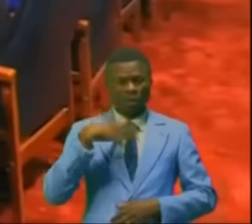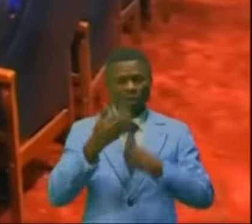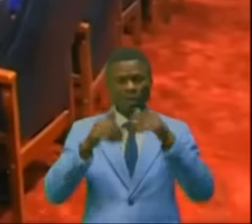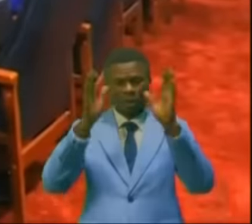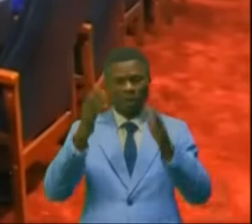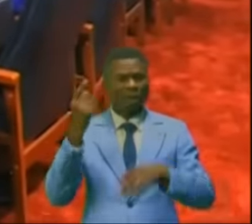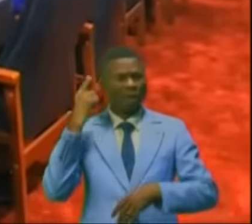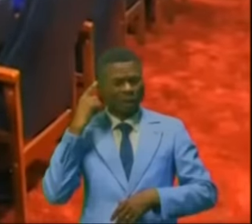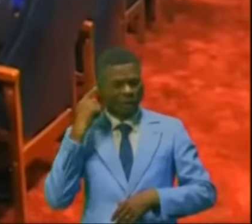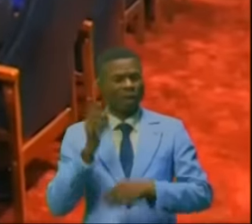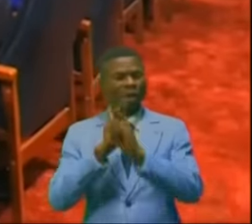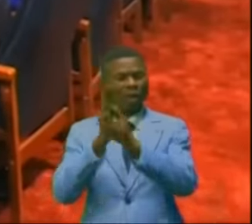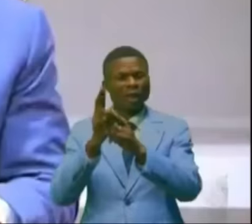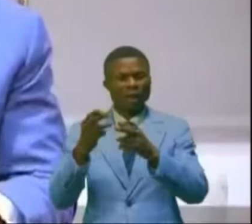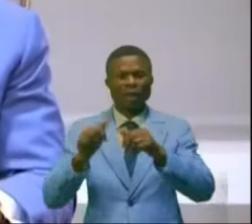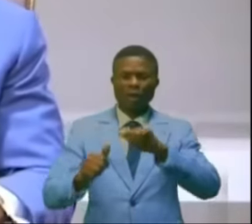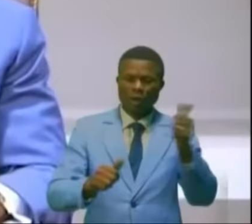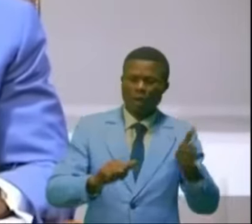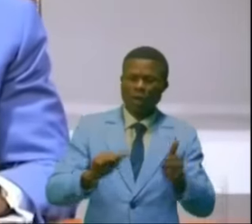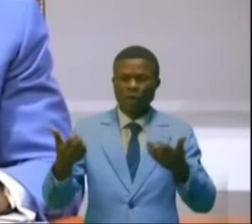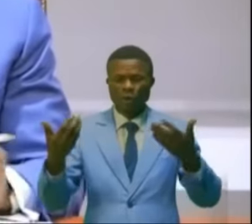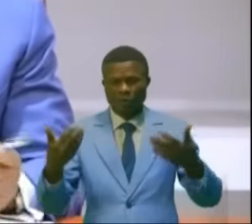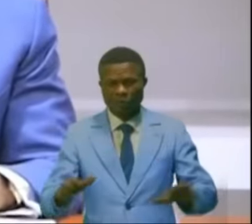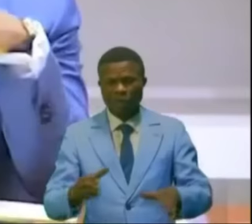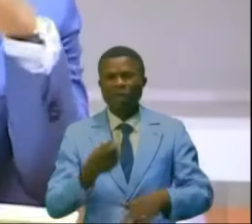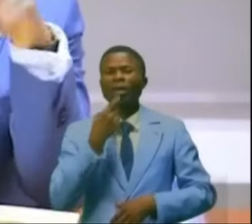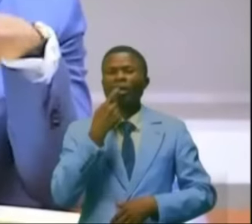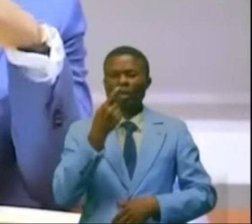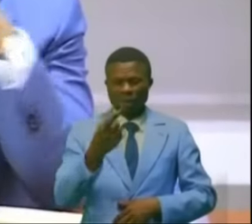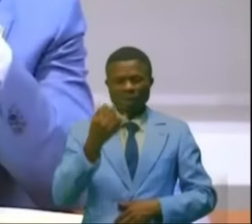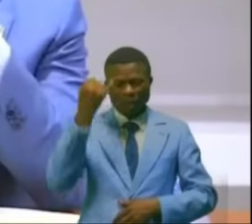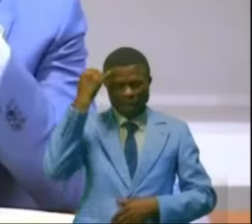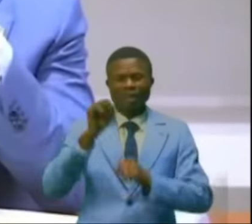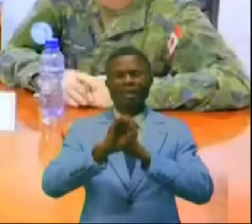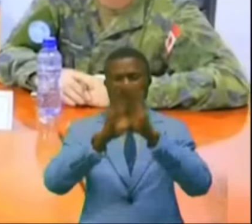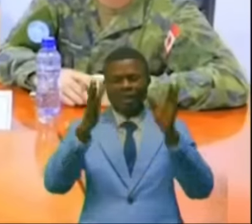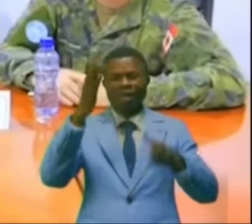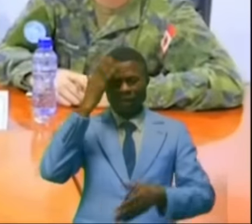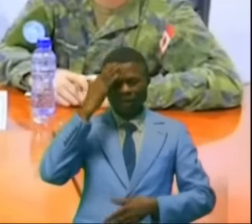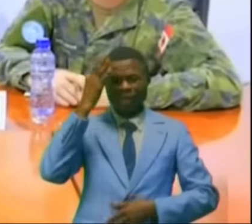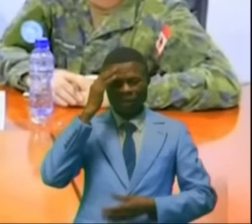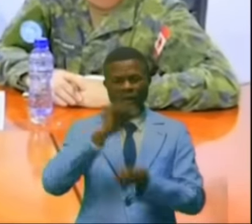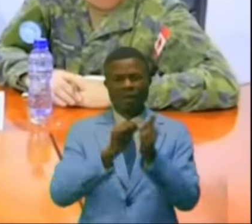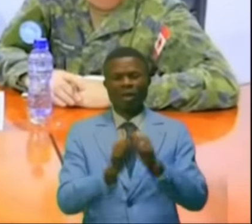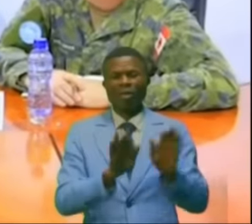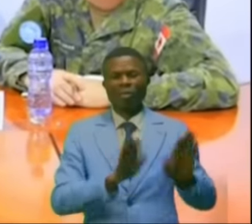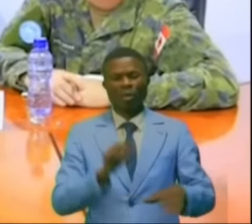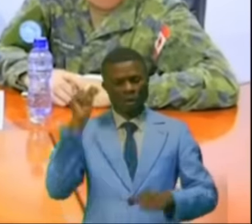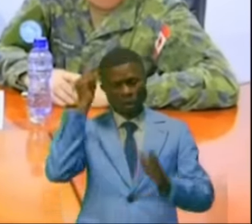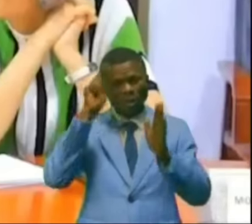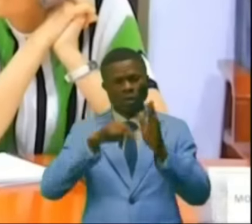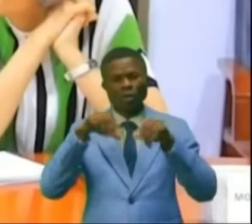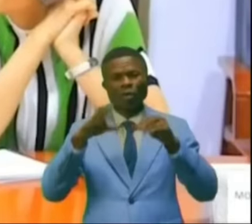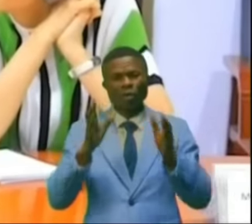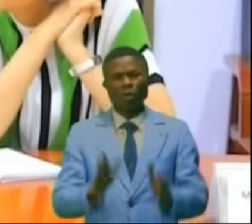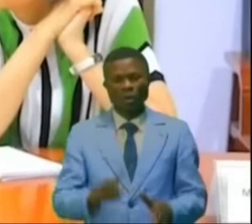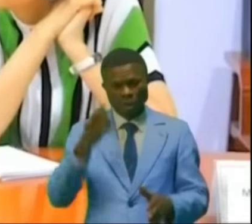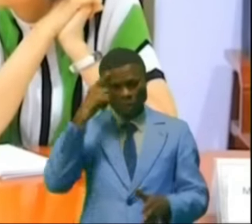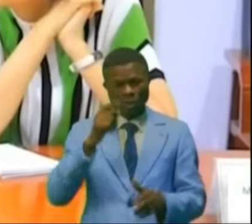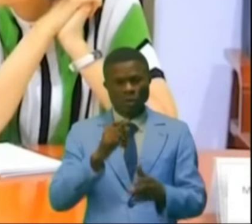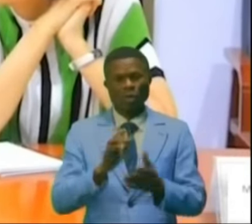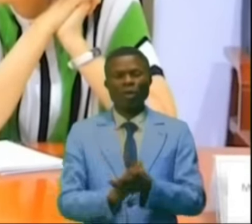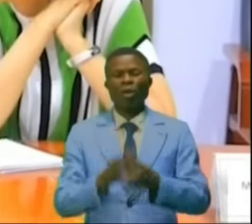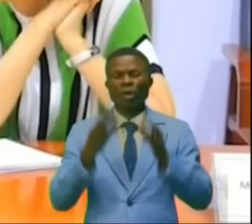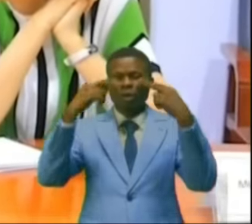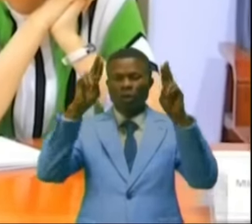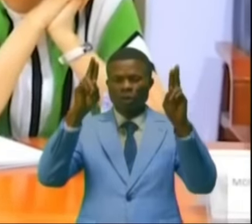entendu les rapports des uns et des autres, a dit avoir une idée clair de ce qui attend le gouvernement congolais pour un aboutissement